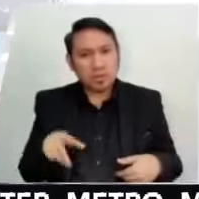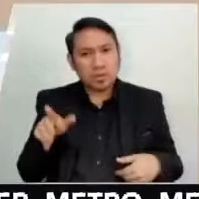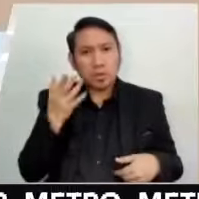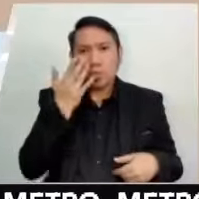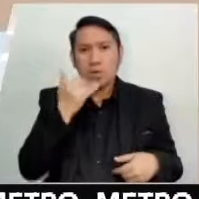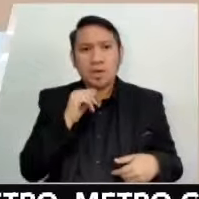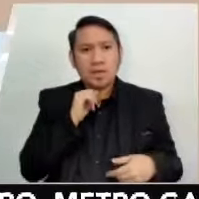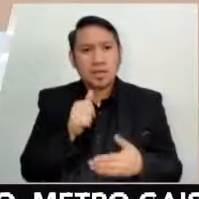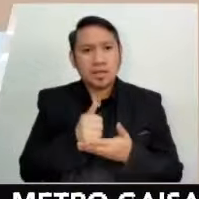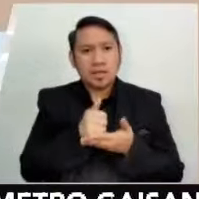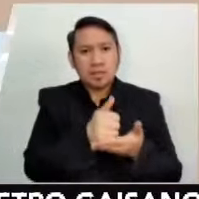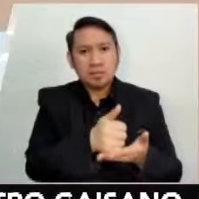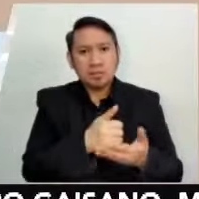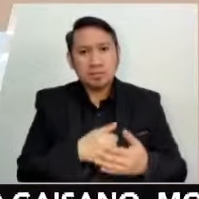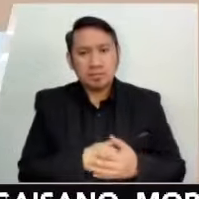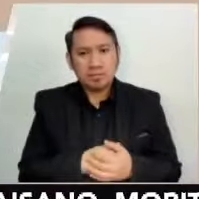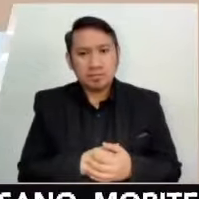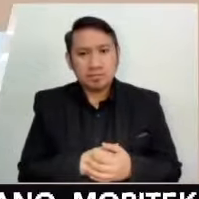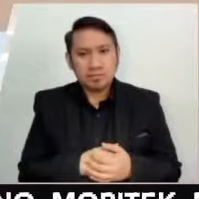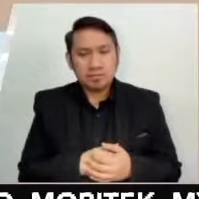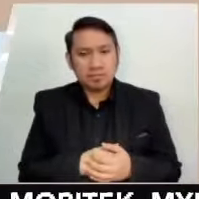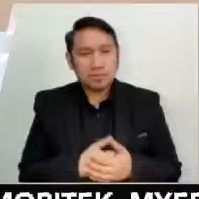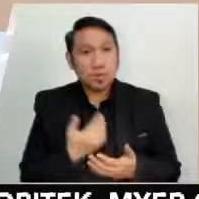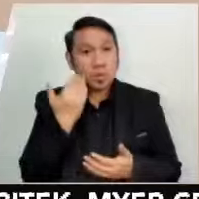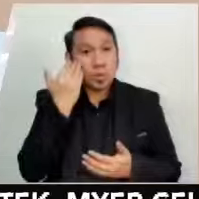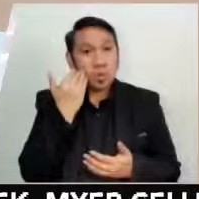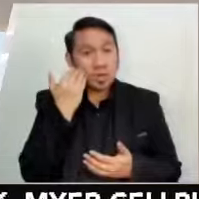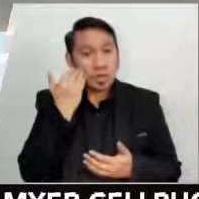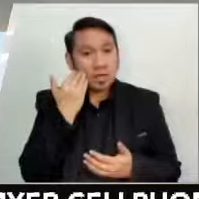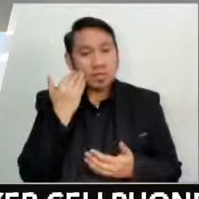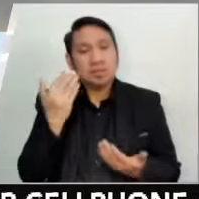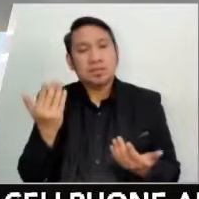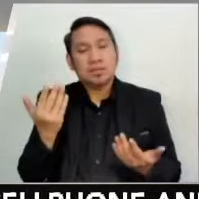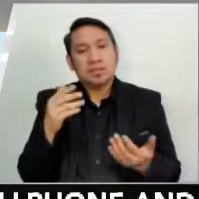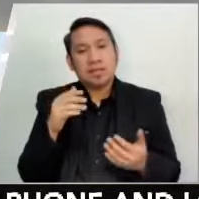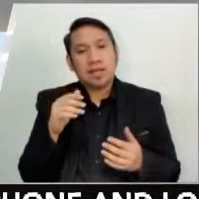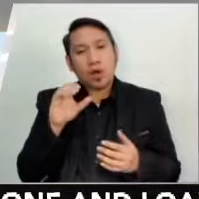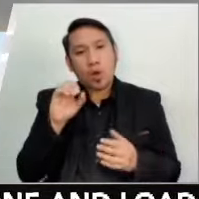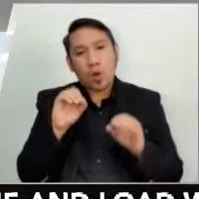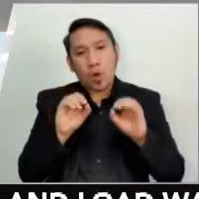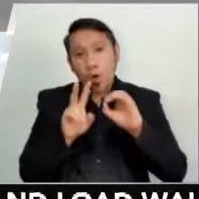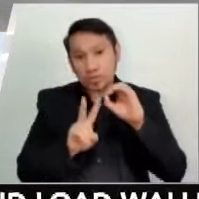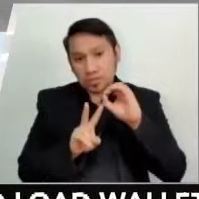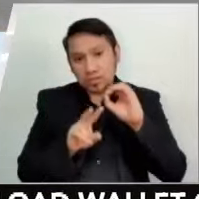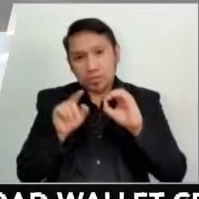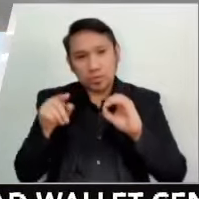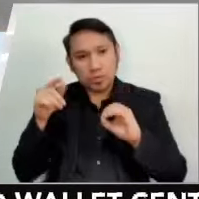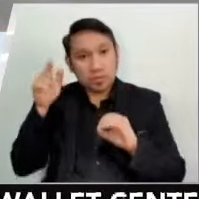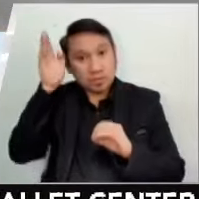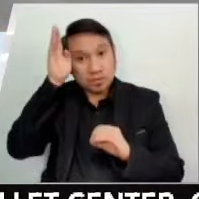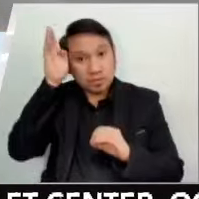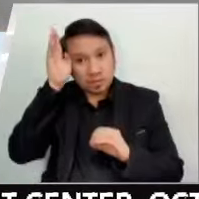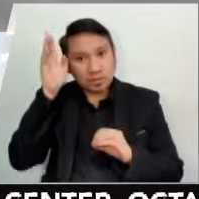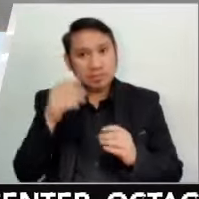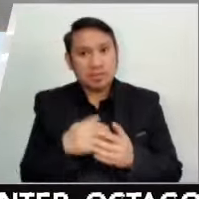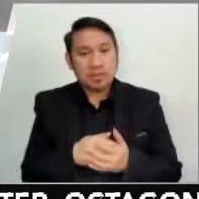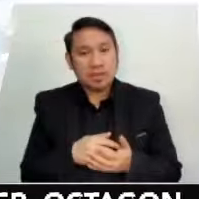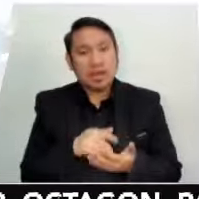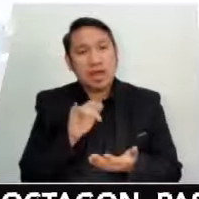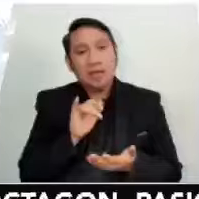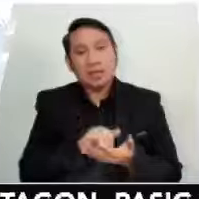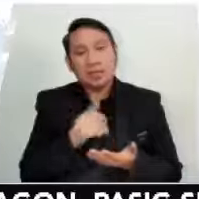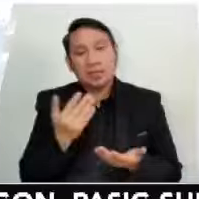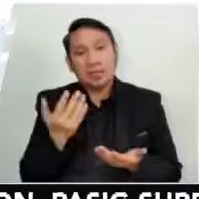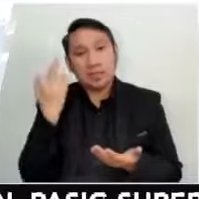sinagip? Kakulangan ng oxygen sa utak, bunsod ng pagkalunot, ang cause of death ni Caguay base sa autopsy ng NBI.